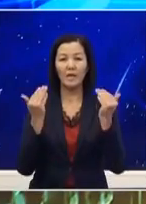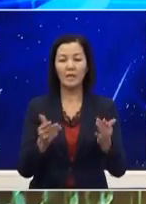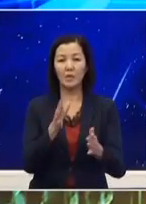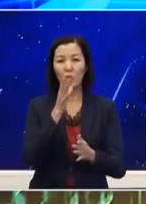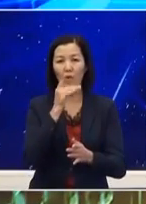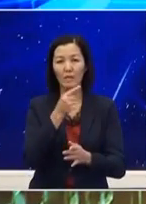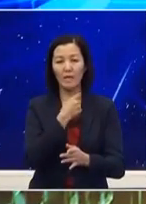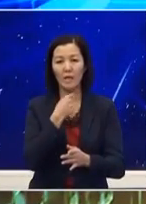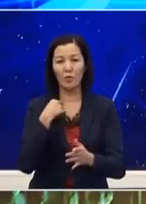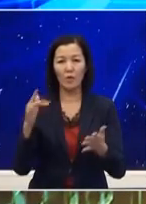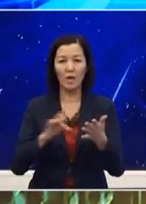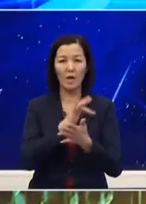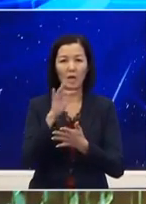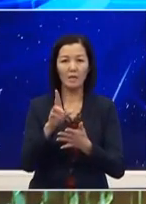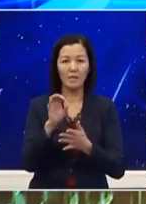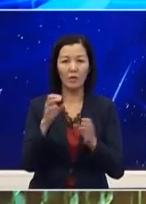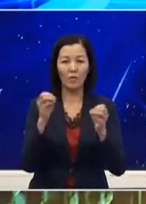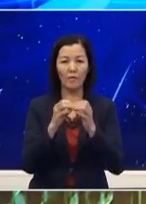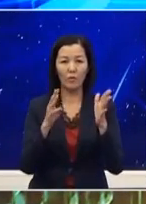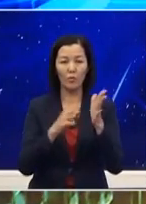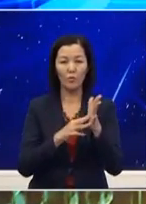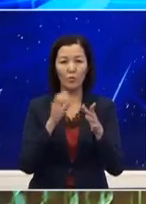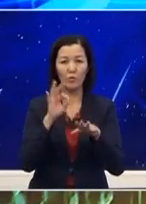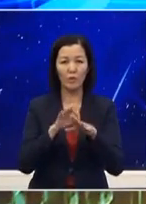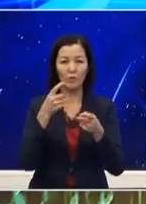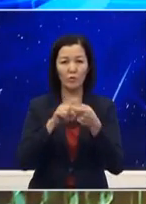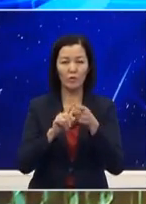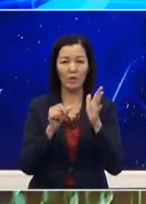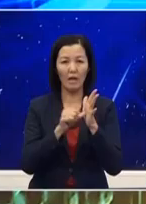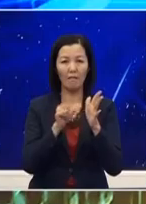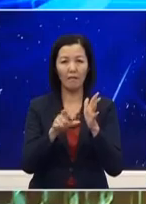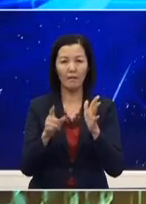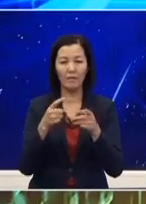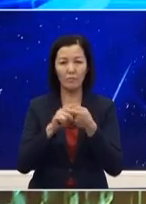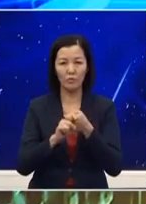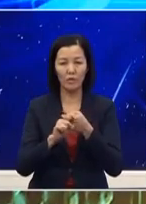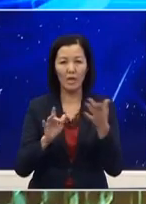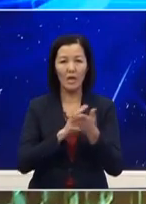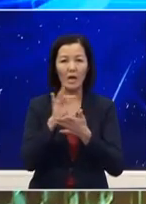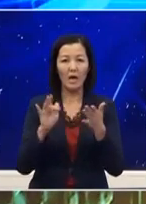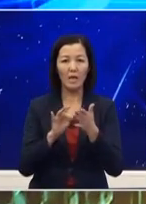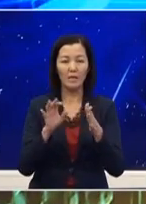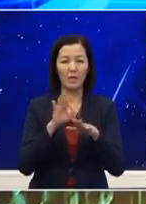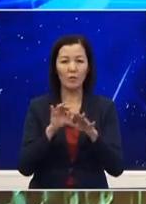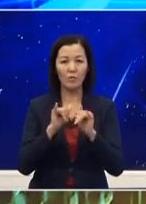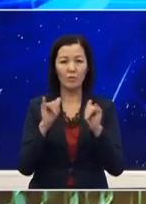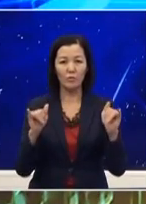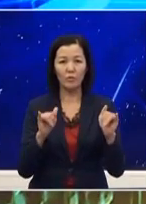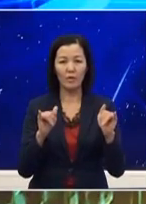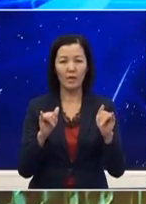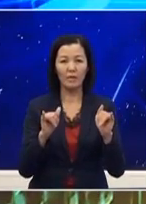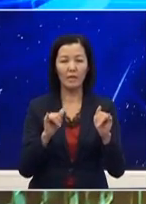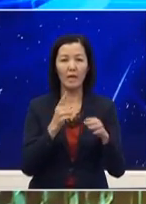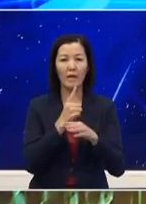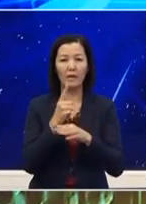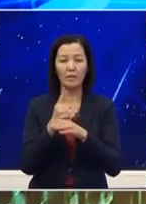Қазіргі уақытта Талдықорған қаласында COVID-19 инфекциясын 6 адам жұқтырған. Шаһардағы індеттің өршуіне карантин режимінің босаңсуы себеп